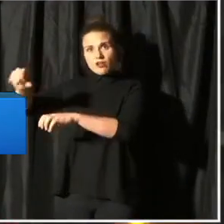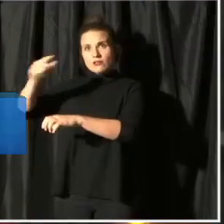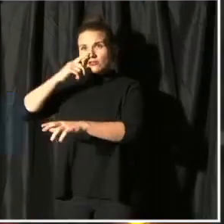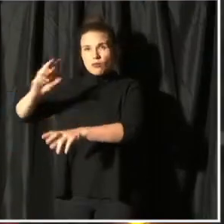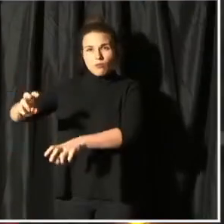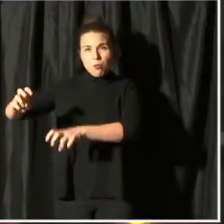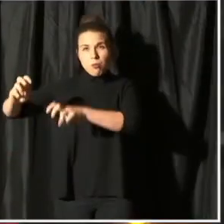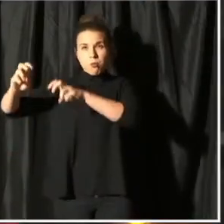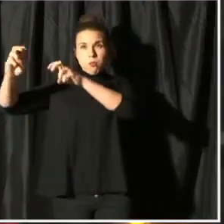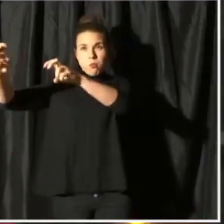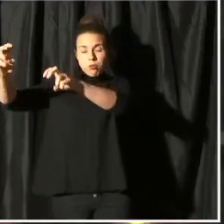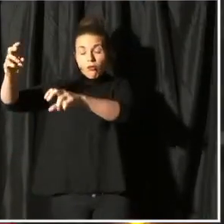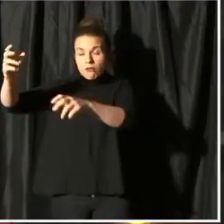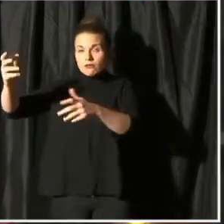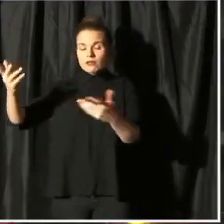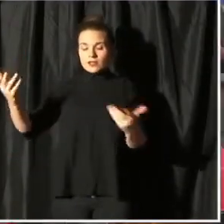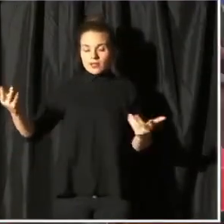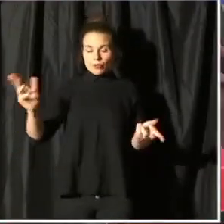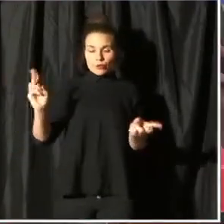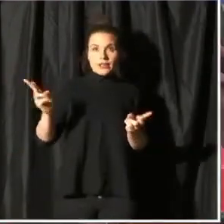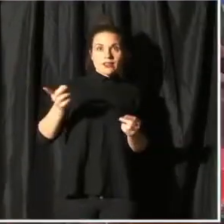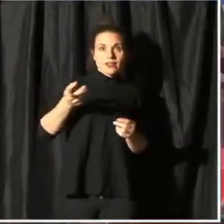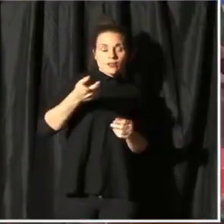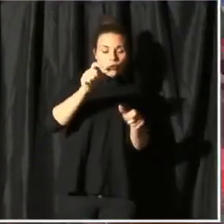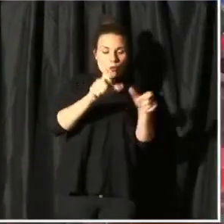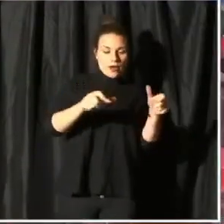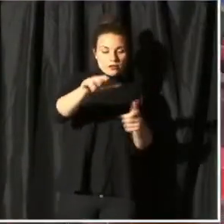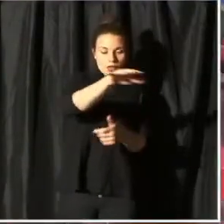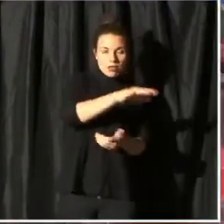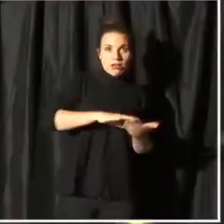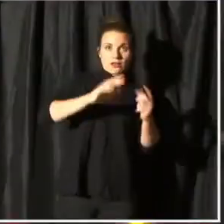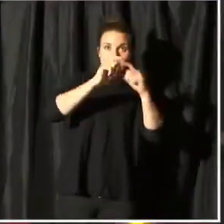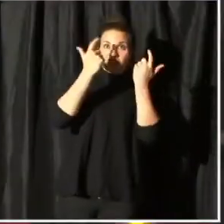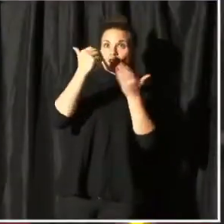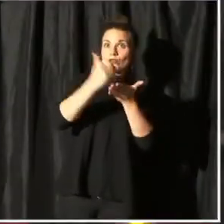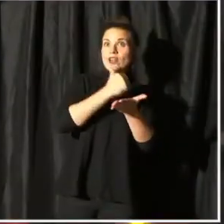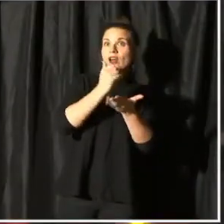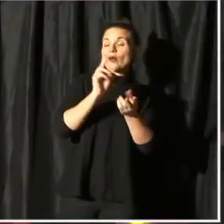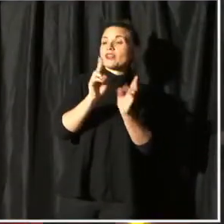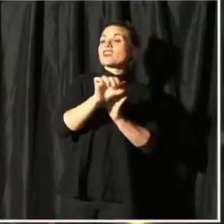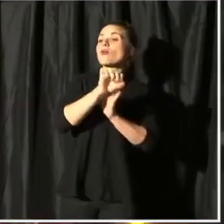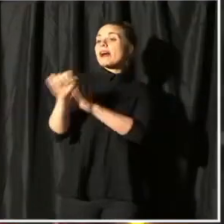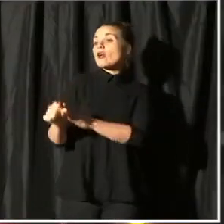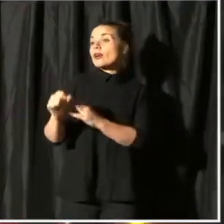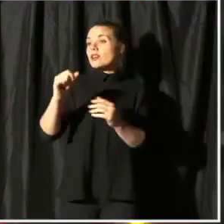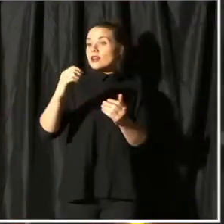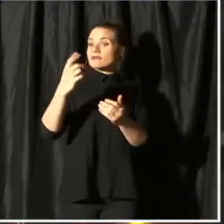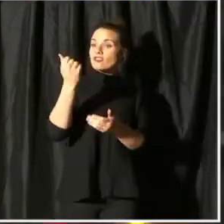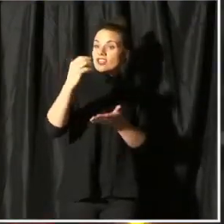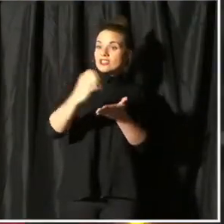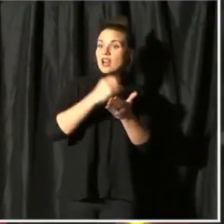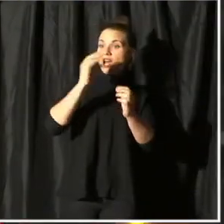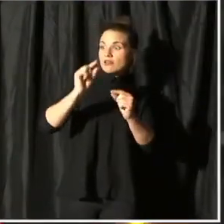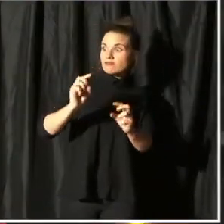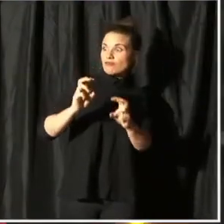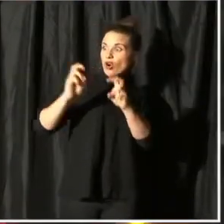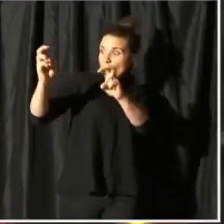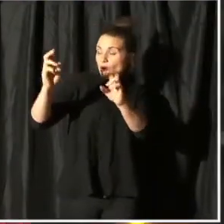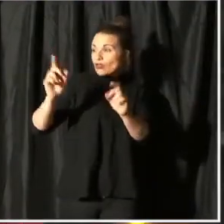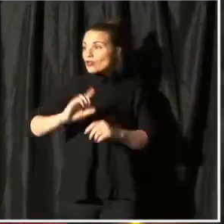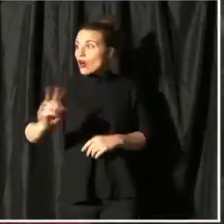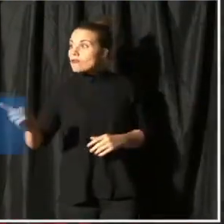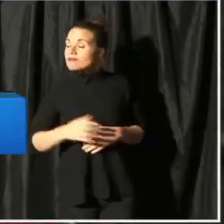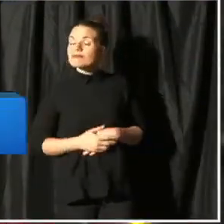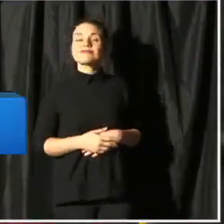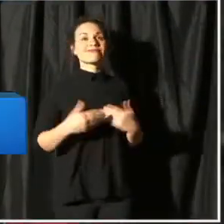salariés est ce que justement ce serait pas l'augmentation des salaires bonjour à tous je suis